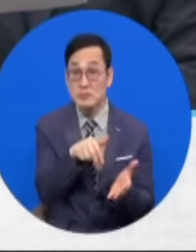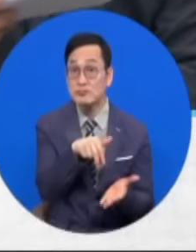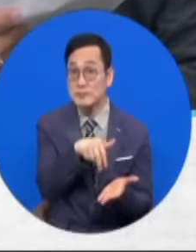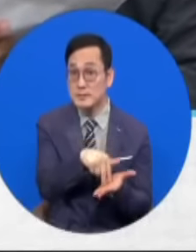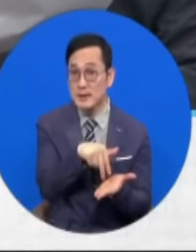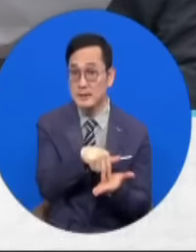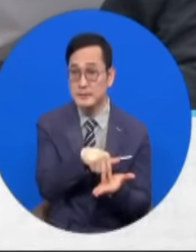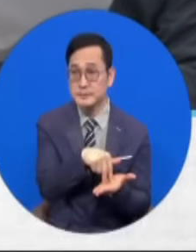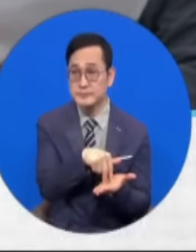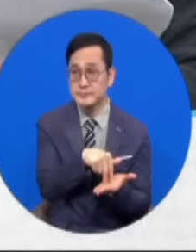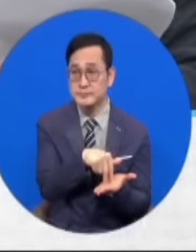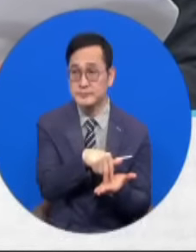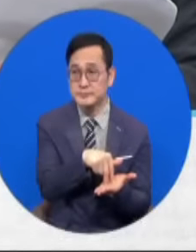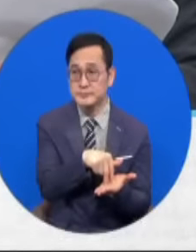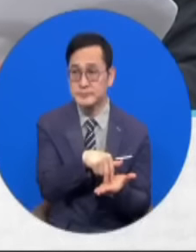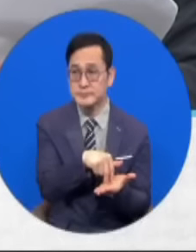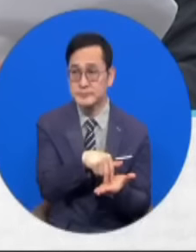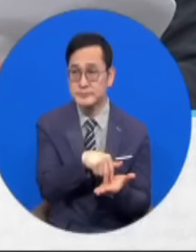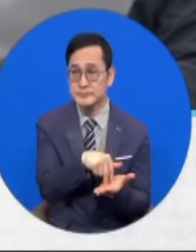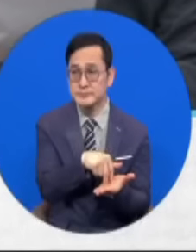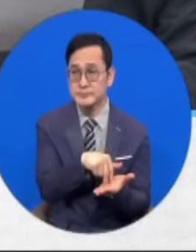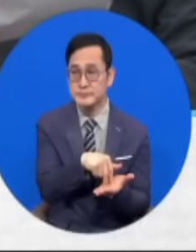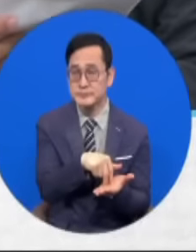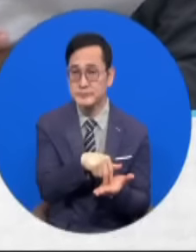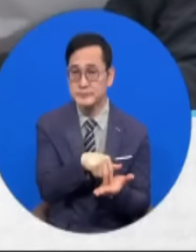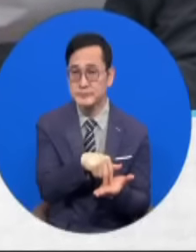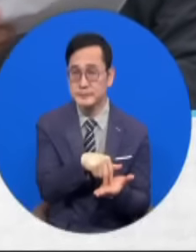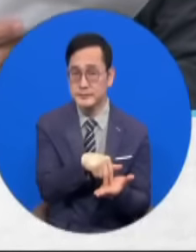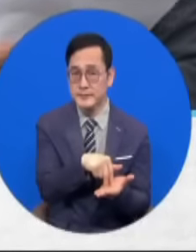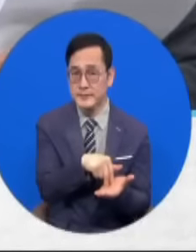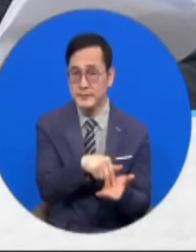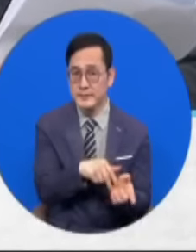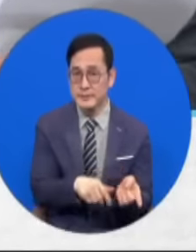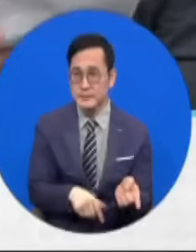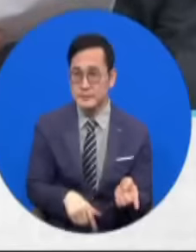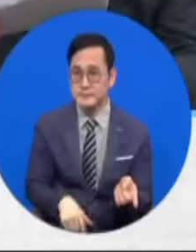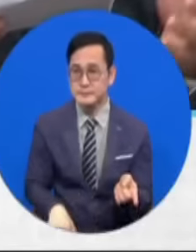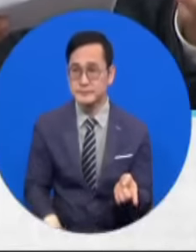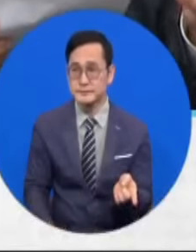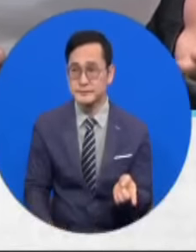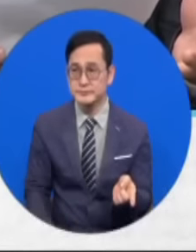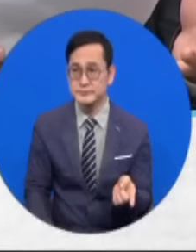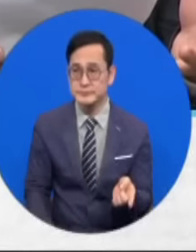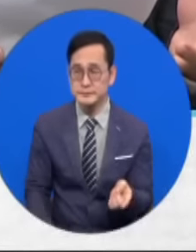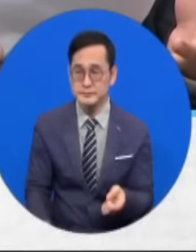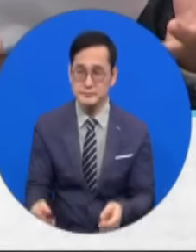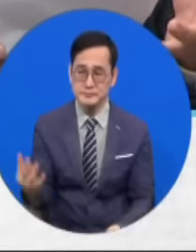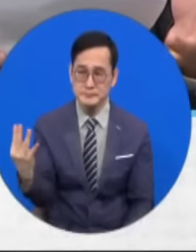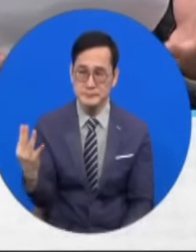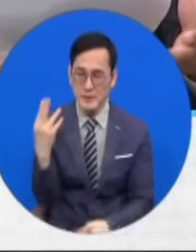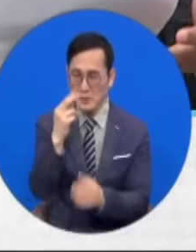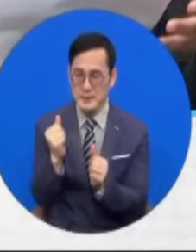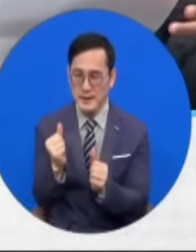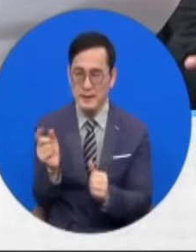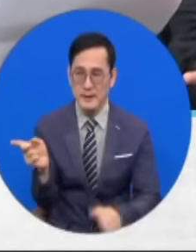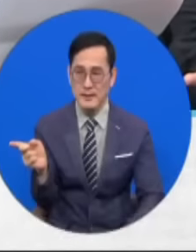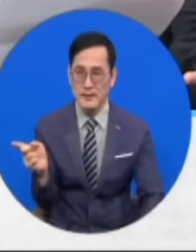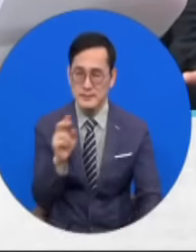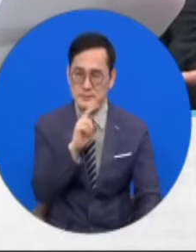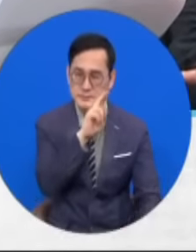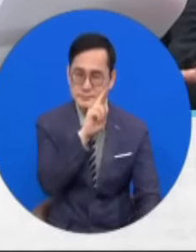어 저 어 네명의 검사에 대한 탄핵을 주도한 어 지도부 주류의 입장은 아무래도이 네명의 검사 의혹에 대해서